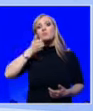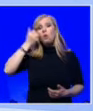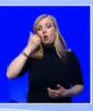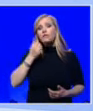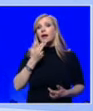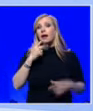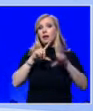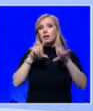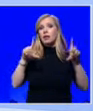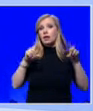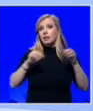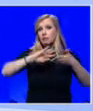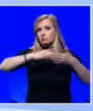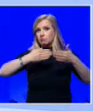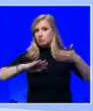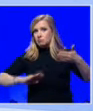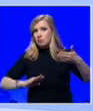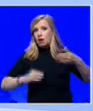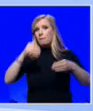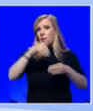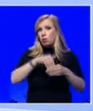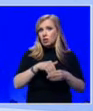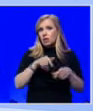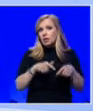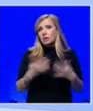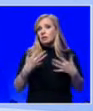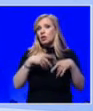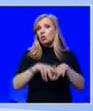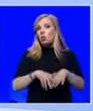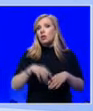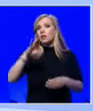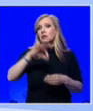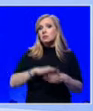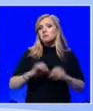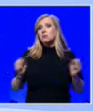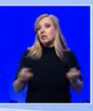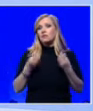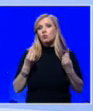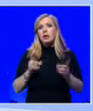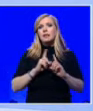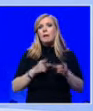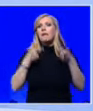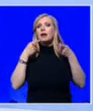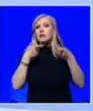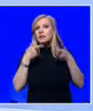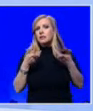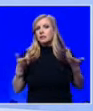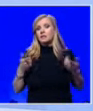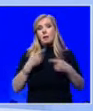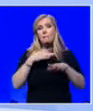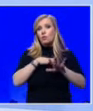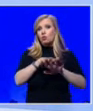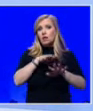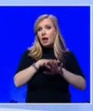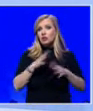бюлетини, и тази технология на гласуване действа добре и няма критики към нея, и тя е